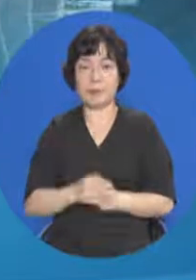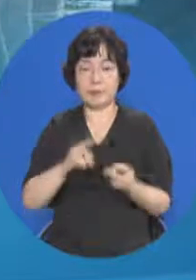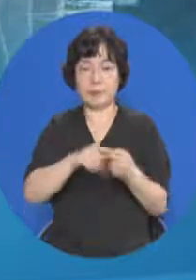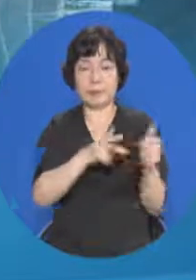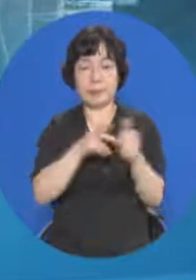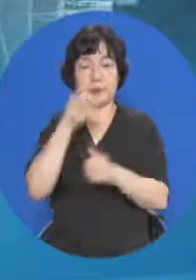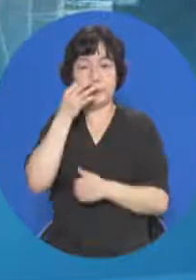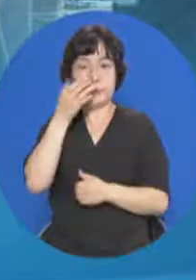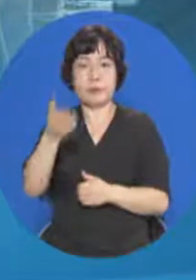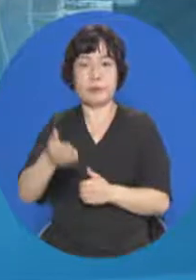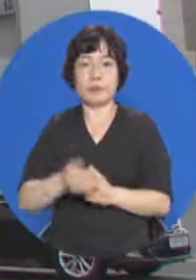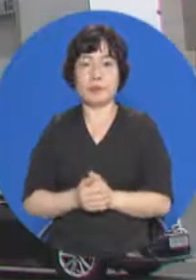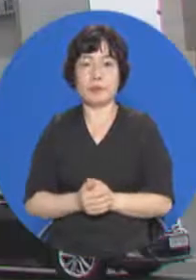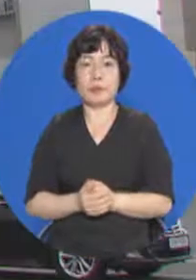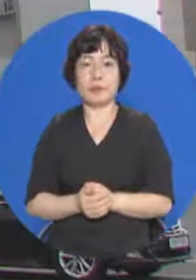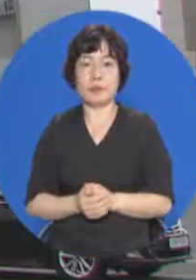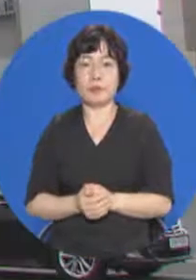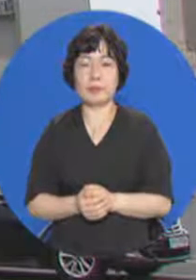강서영 기자입니다.